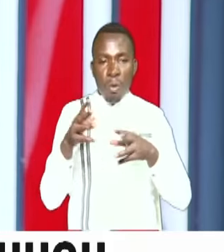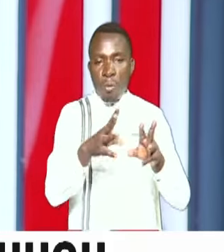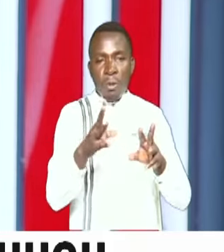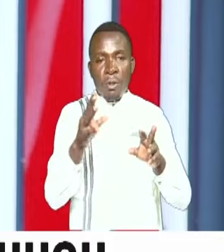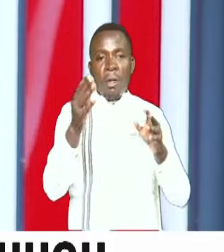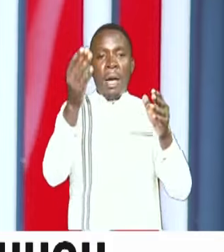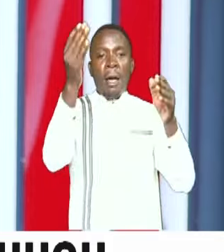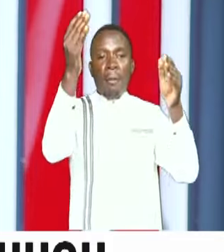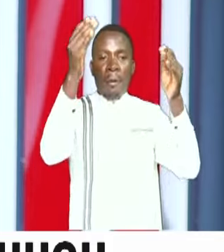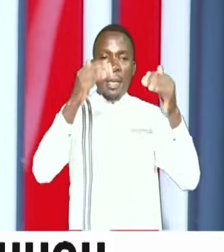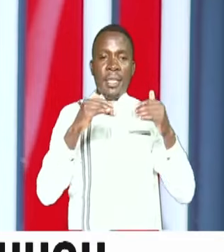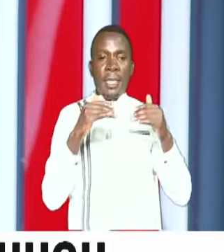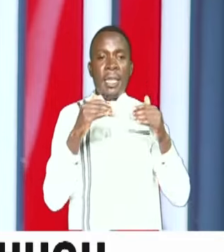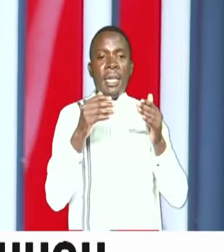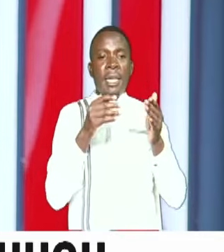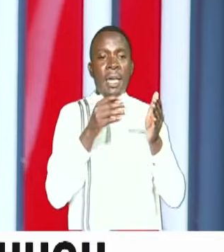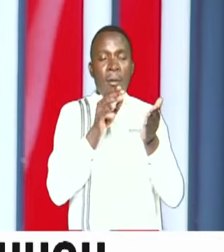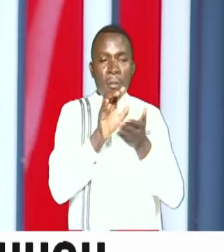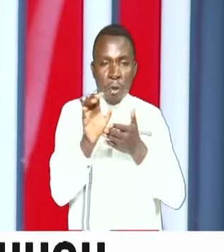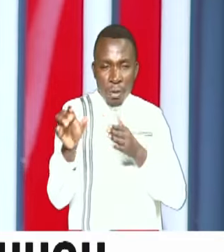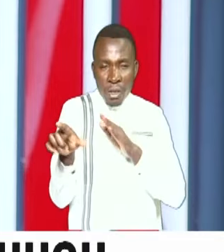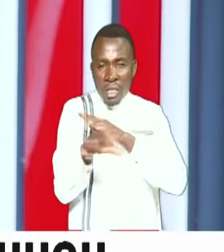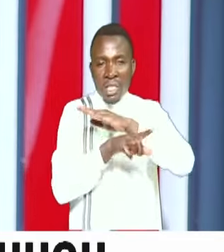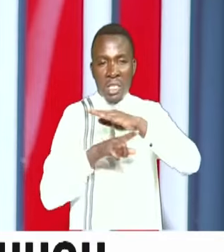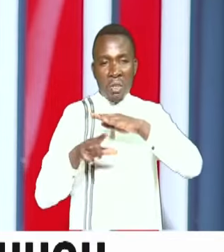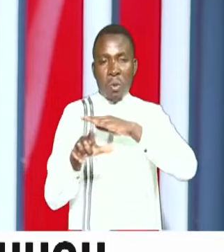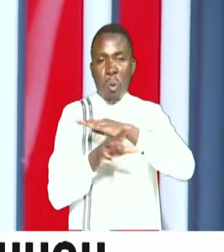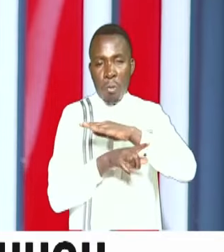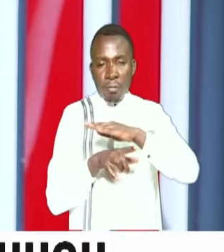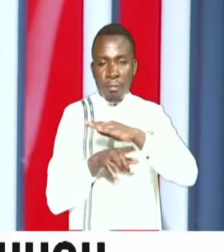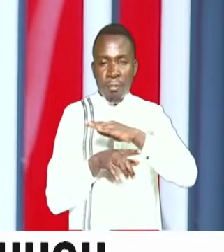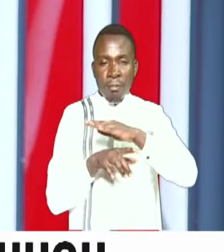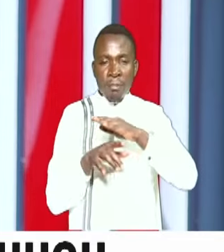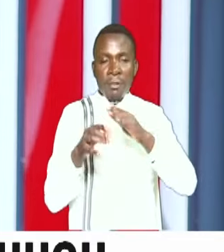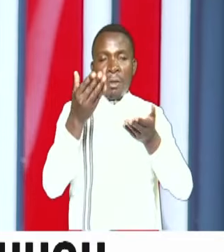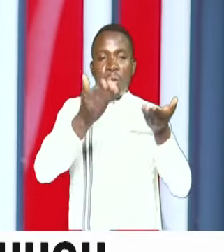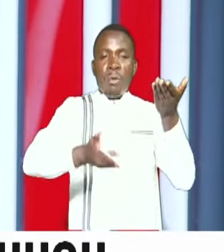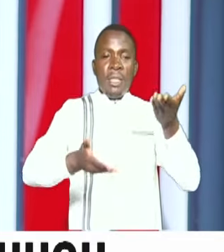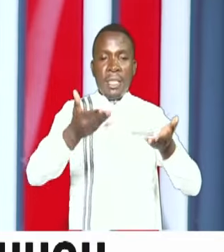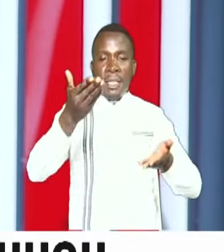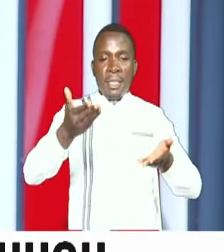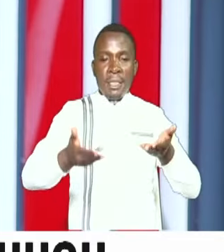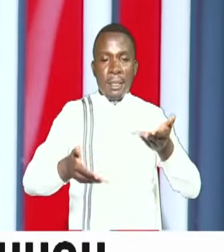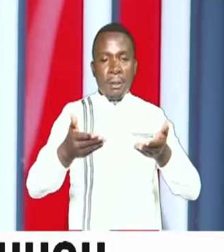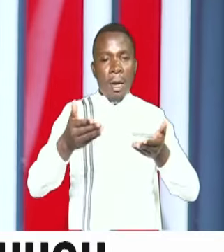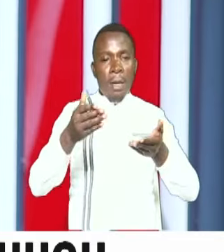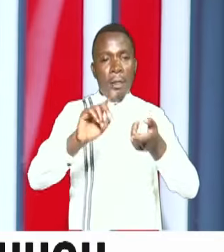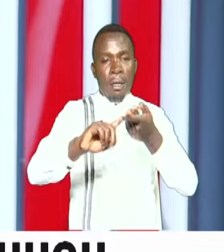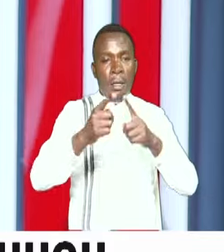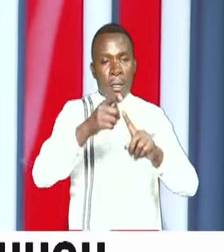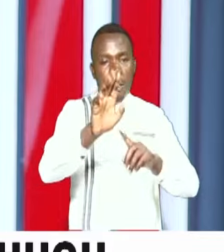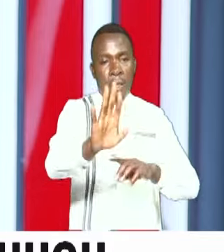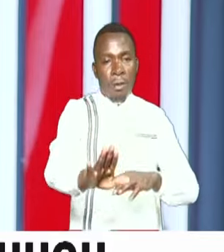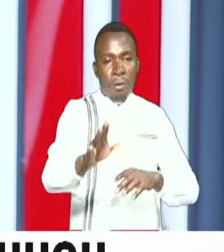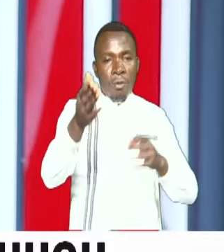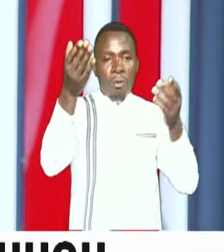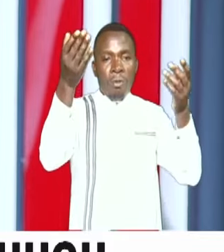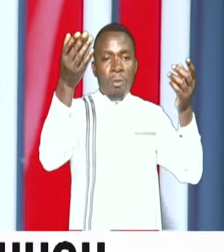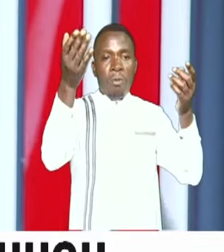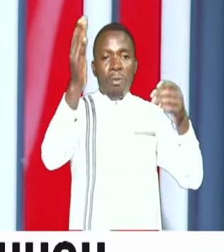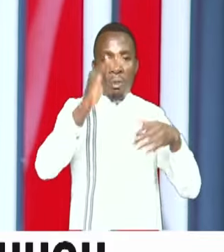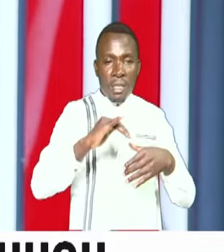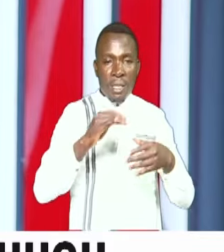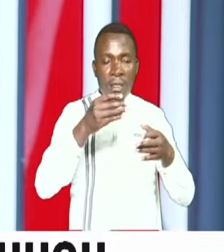abizana biri ku giciro navuga ko cyo hasi ugereranyije na mugenzi we uzanye ibikoze